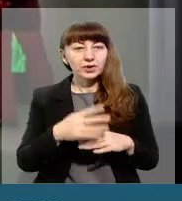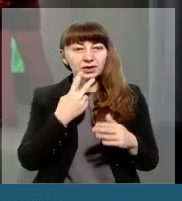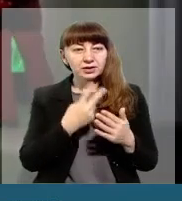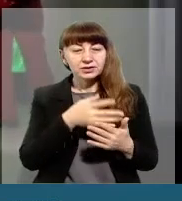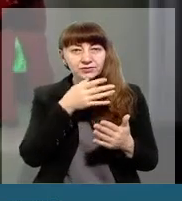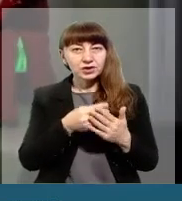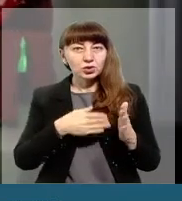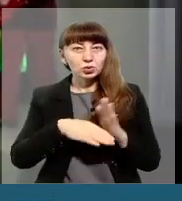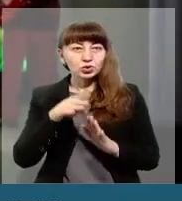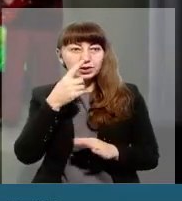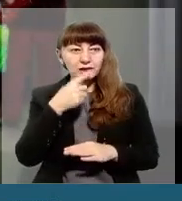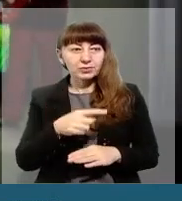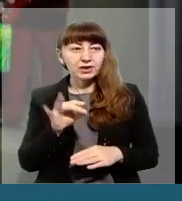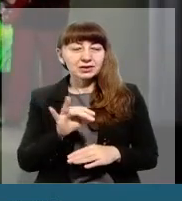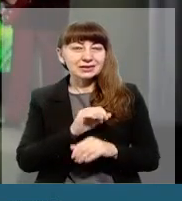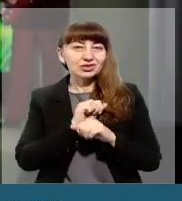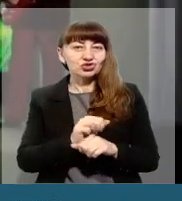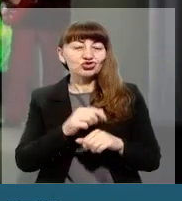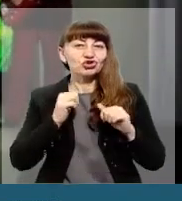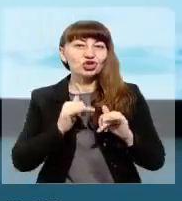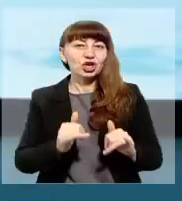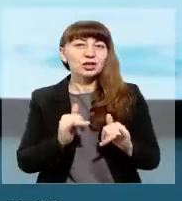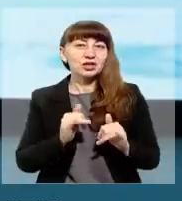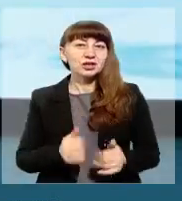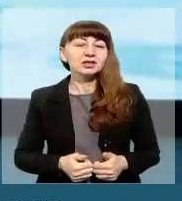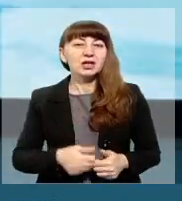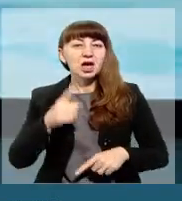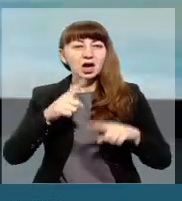продемонстрировать свои лучшие номера и отстоять честь родного края.